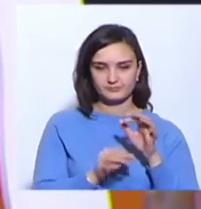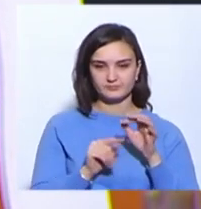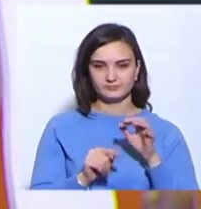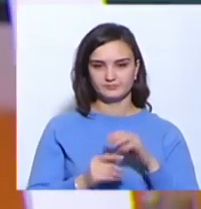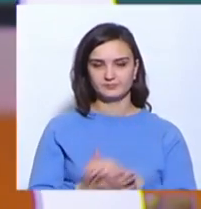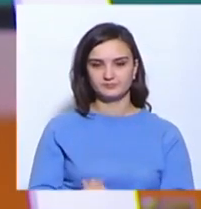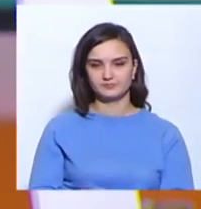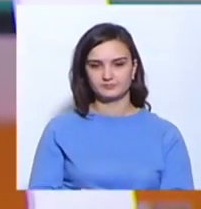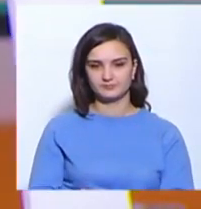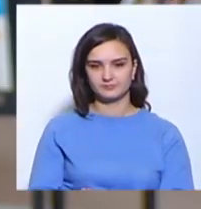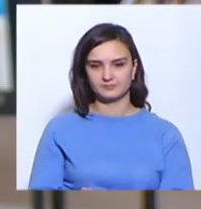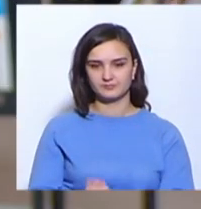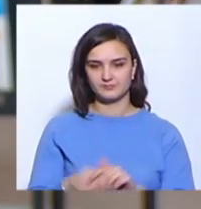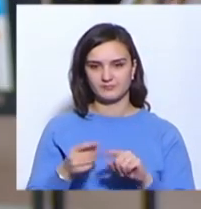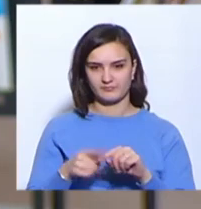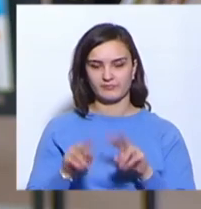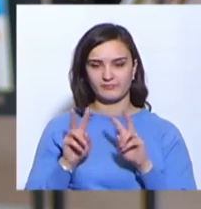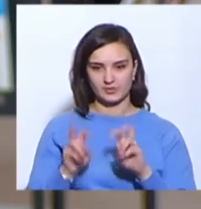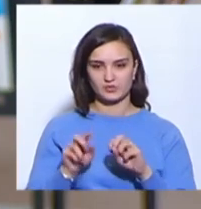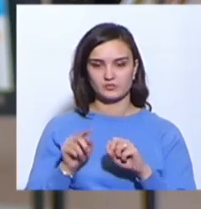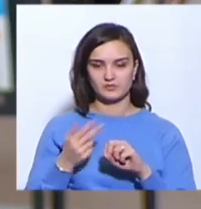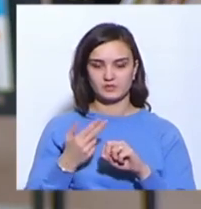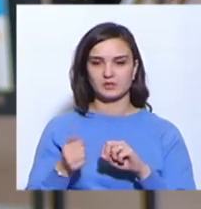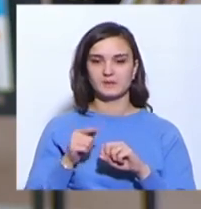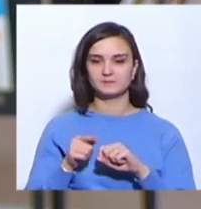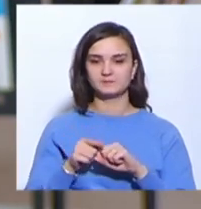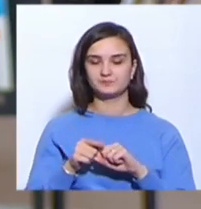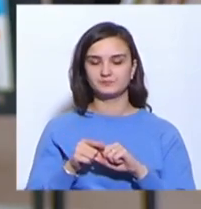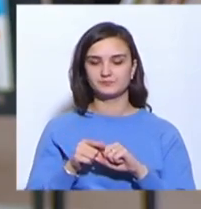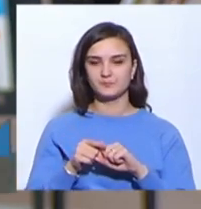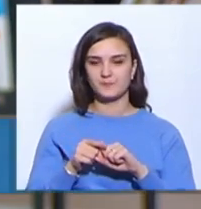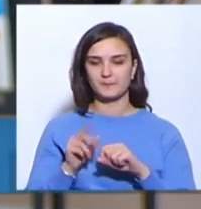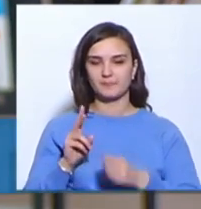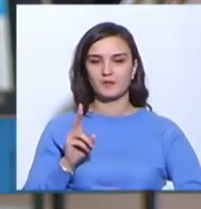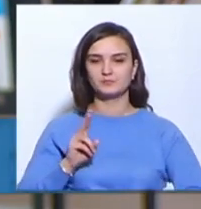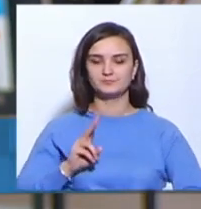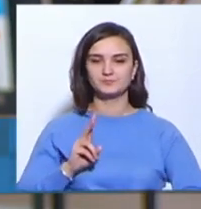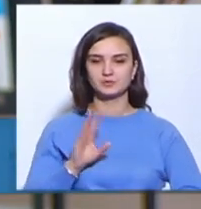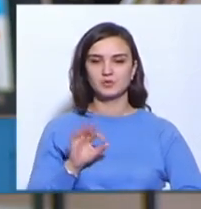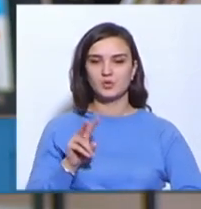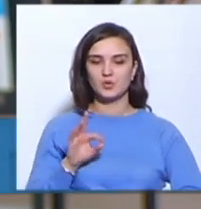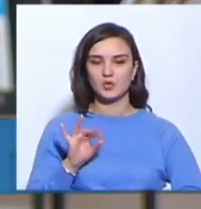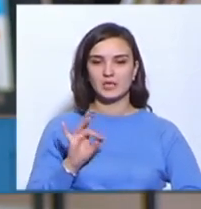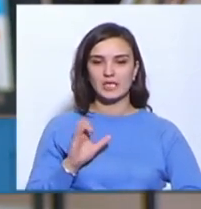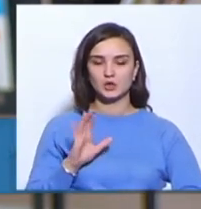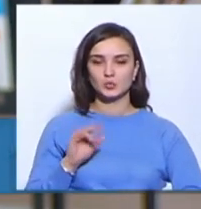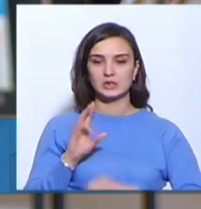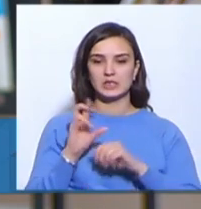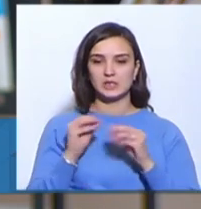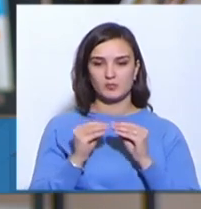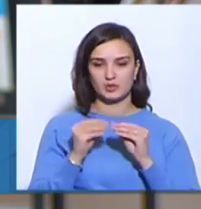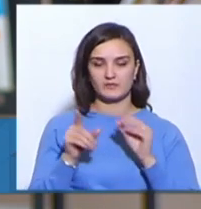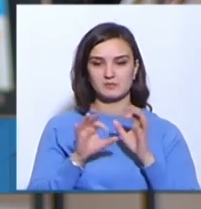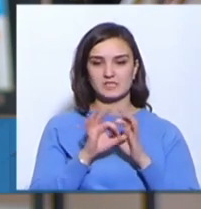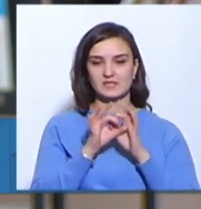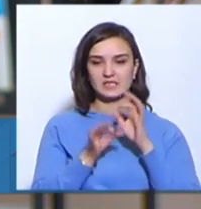საგანგებოდ გამოყავთ. ამას გულისხმობს ეს ჯგუფი? ხა, ამას გულისხმობს კოლორექტულის კიბო, იგივე მსხვილი